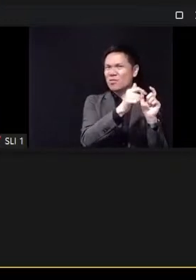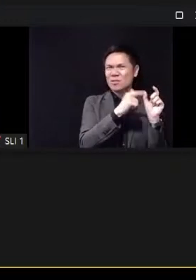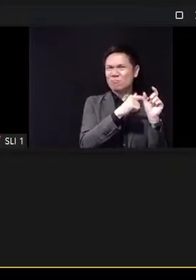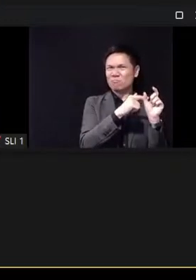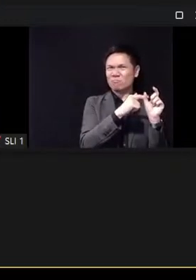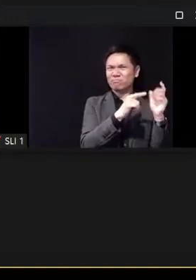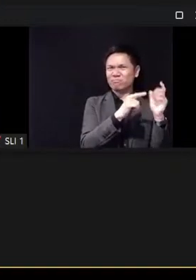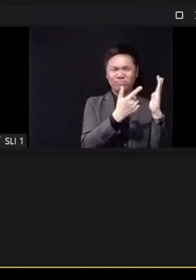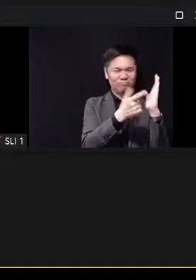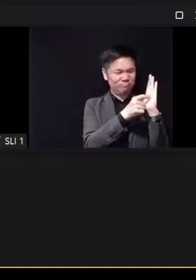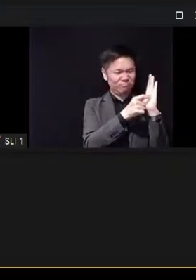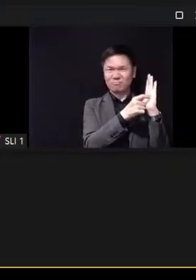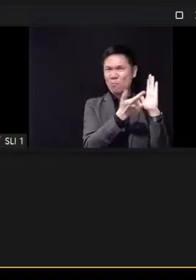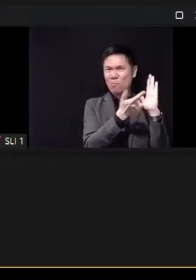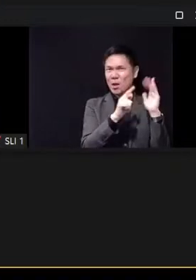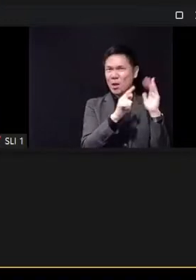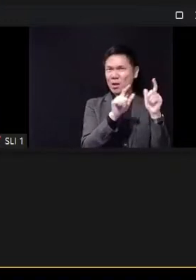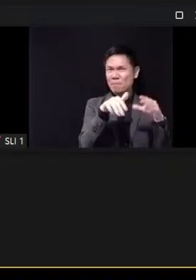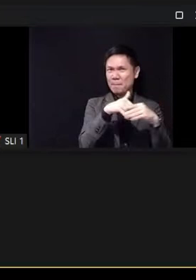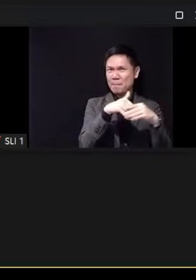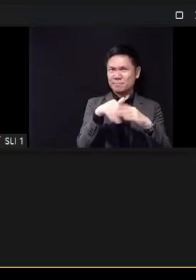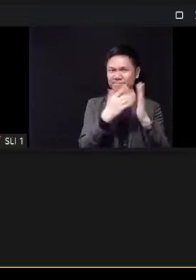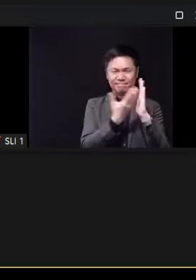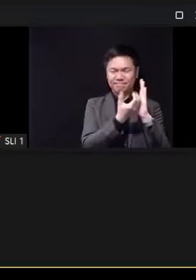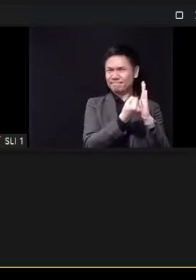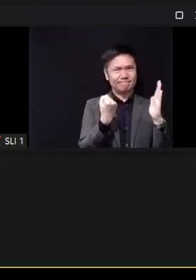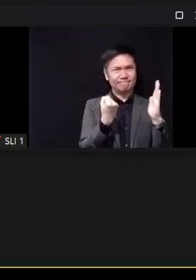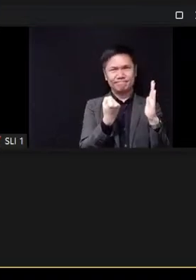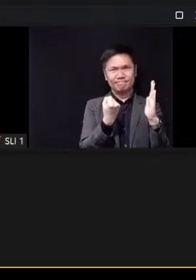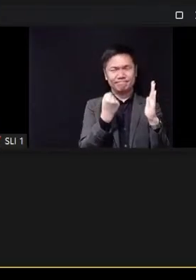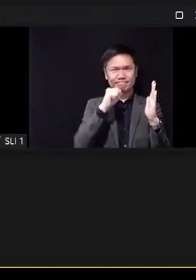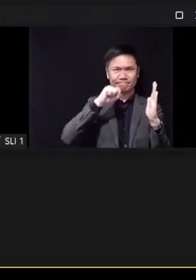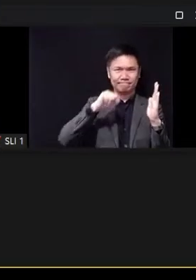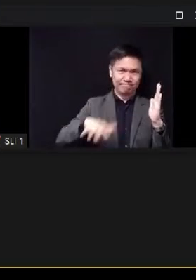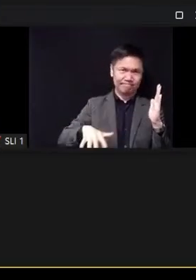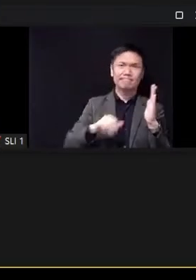Звучать она может следующим образом.